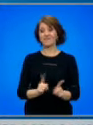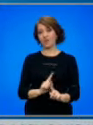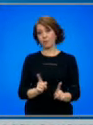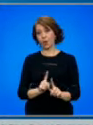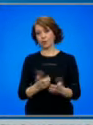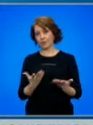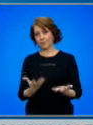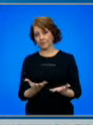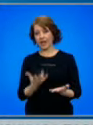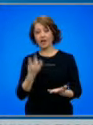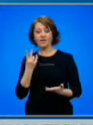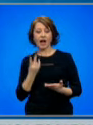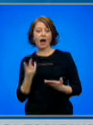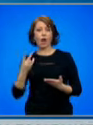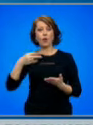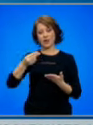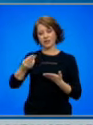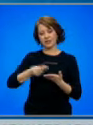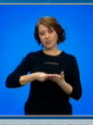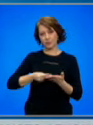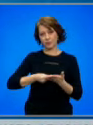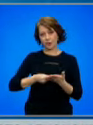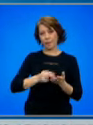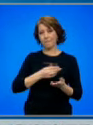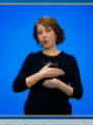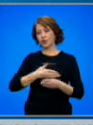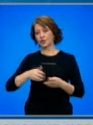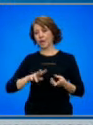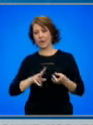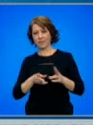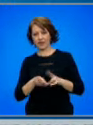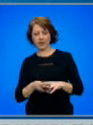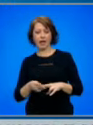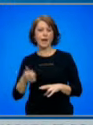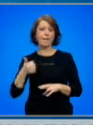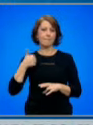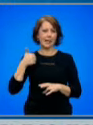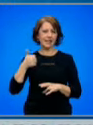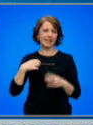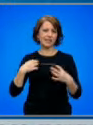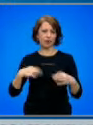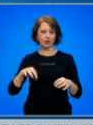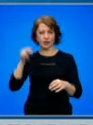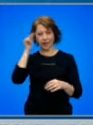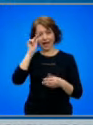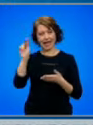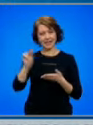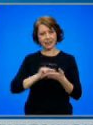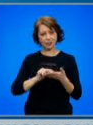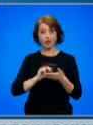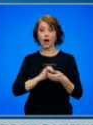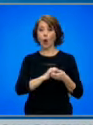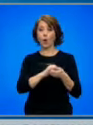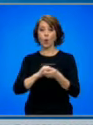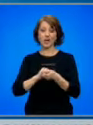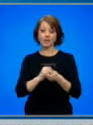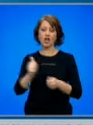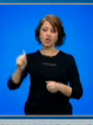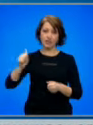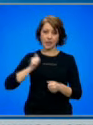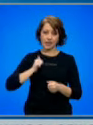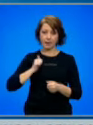реши. В коалиционното споразумение между Продължаваме промяната, БСП, Има такъв народ и Демократична България е записано, че коалицията ще запази единната ни позиция